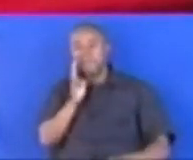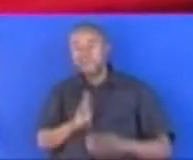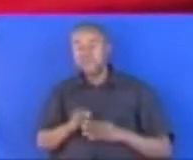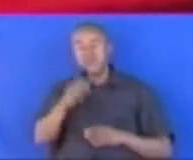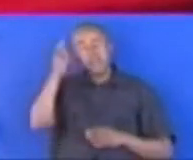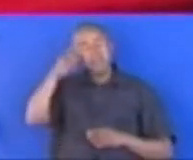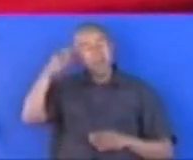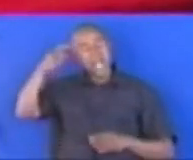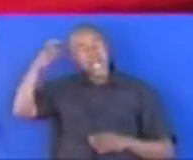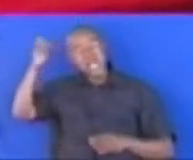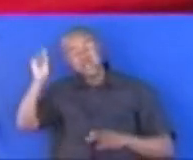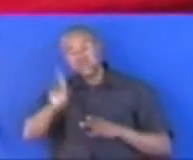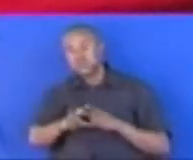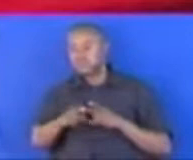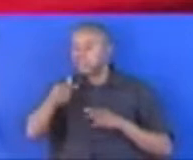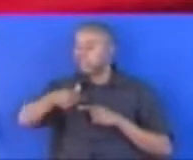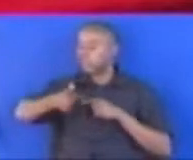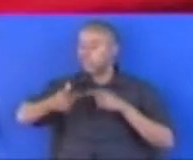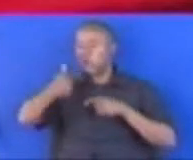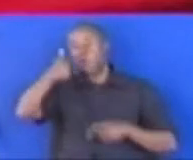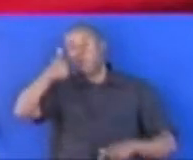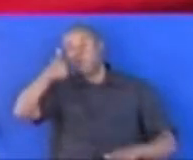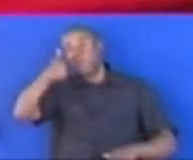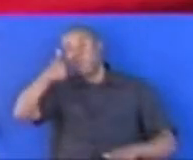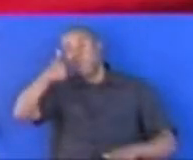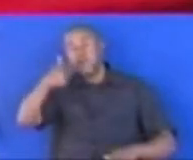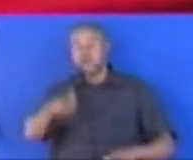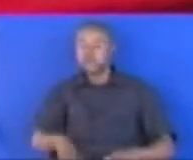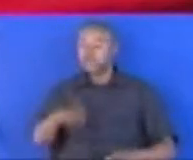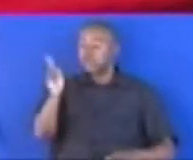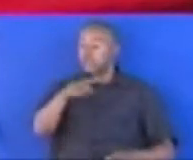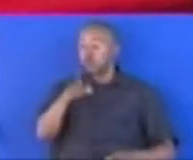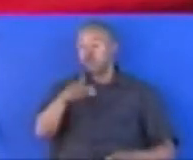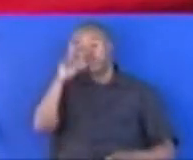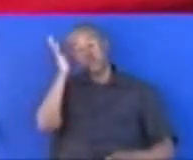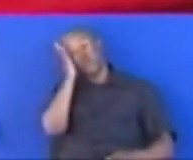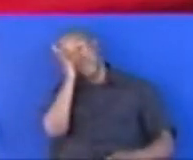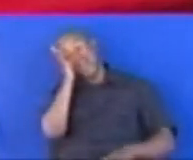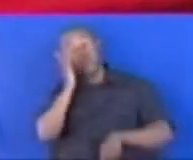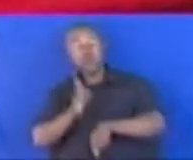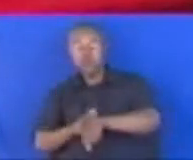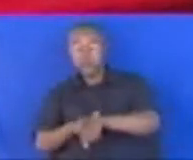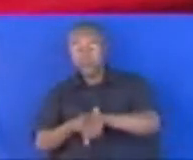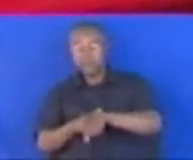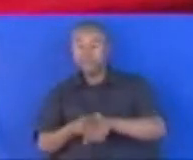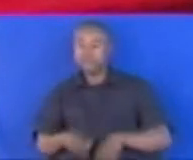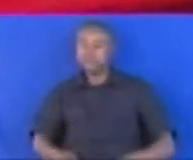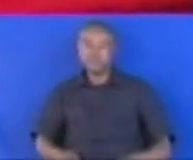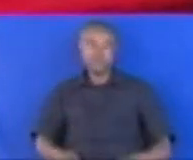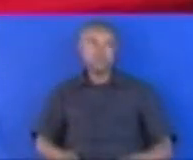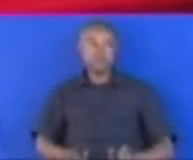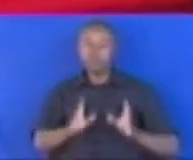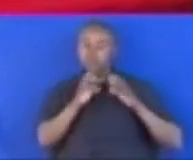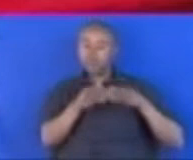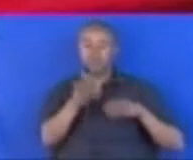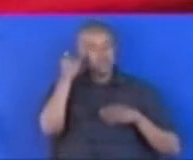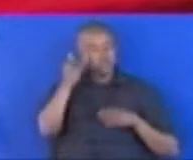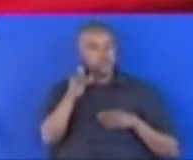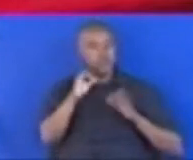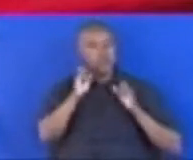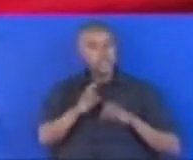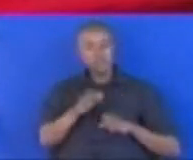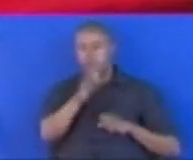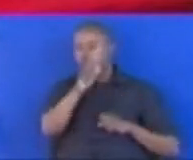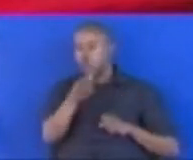wa mawazo, pamoja na kutokupata usingizi wa kutosha. Mheshimiwa Naibu Spika, kamati na shauri yafuatayo. Moja, elimu